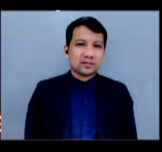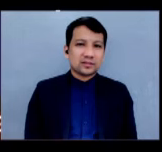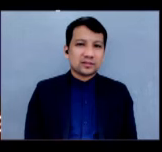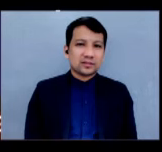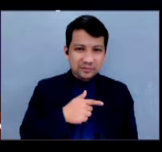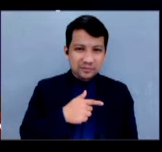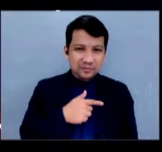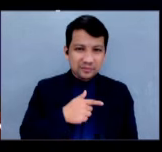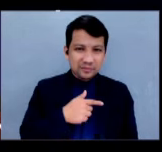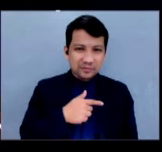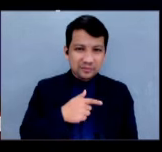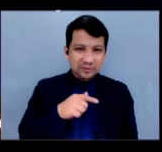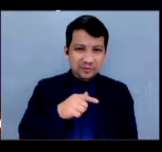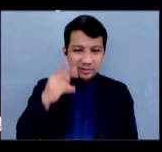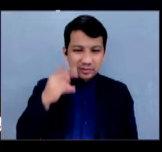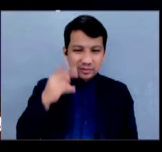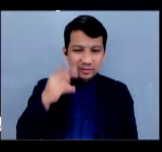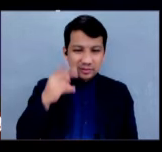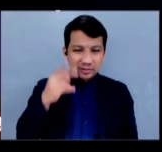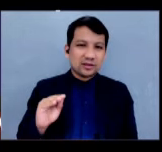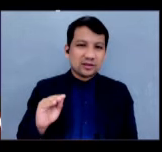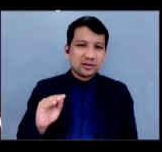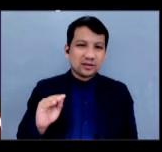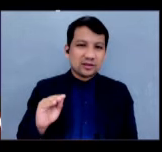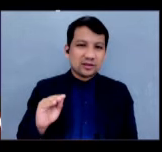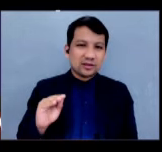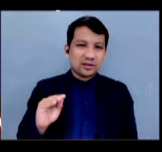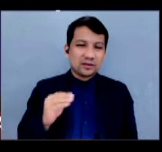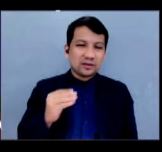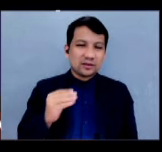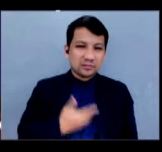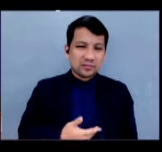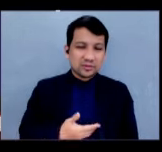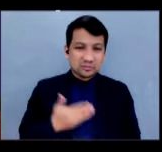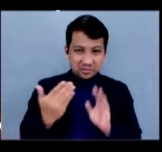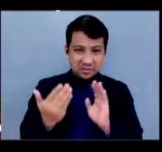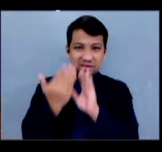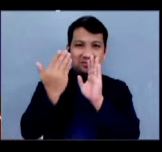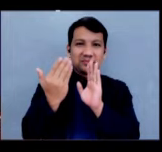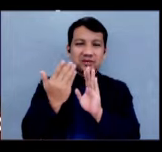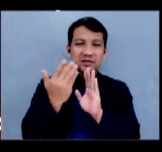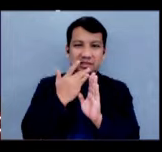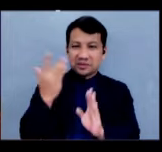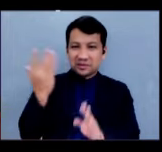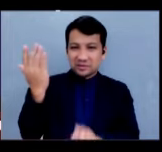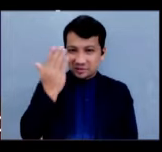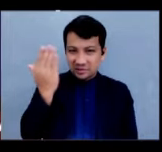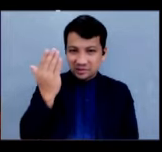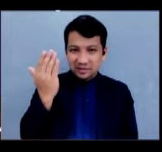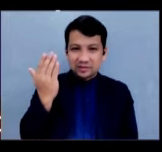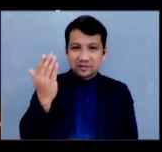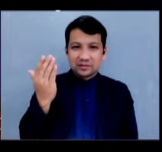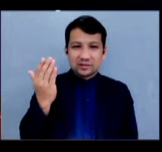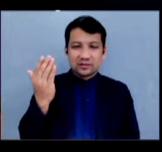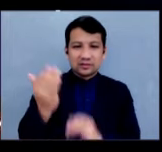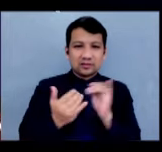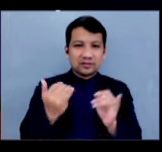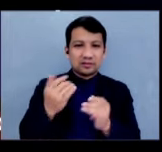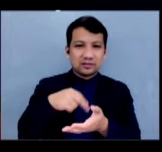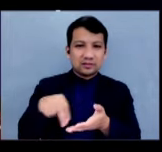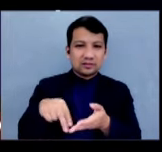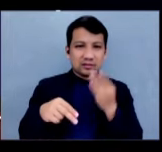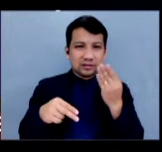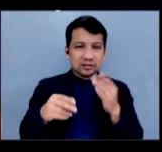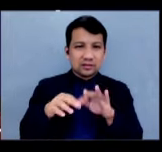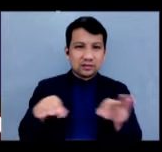Tulad ng pusang iyan na may sariling versyon ng kanta habang nakaharap sa salamin. Pang-international rin ang dance craze. Hindi alintana